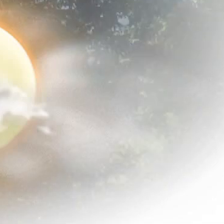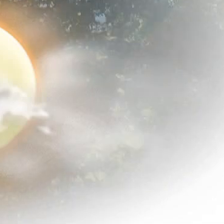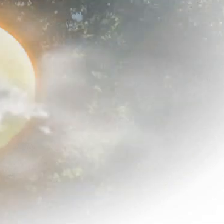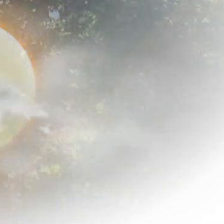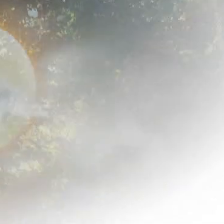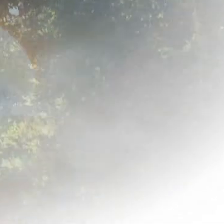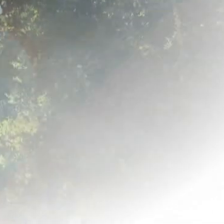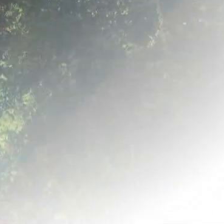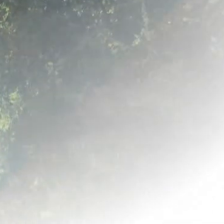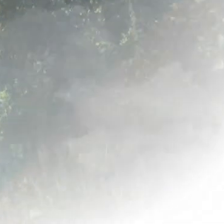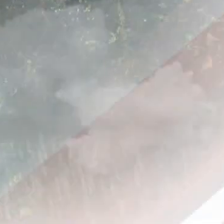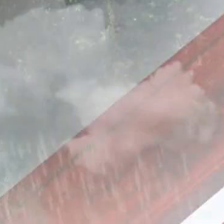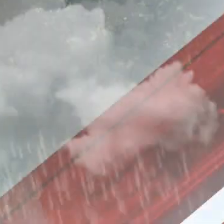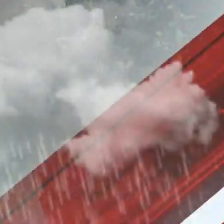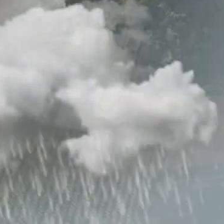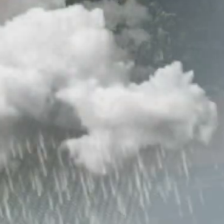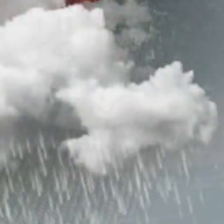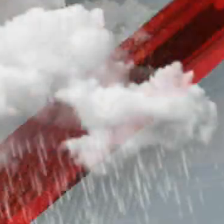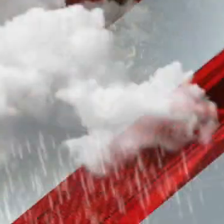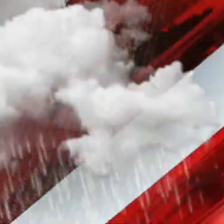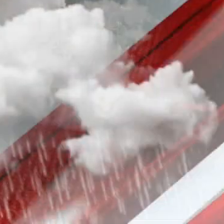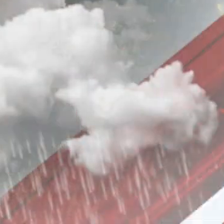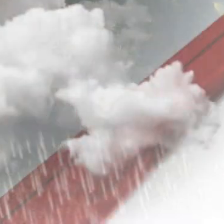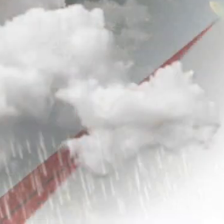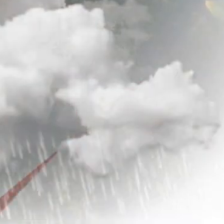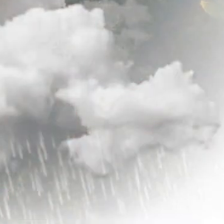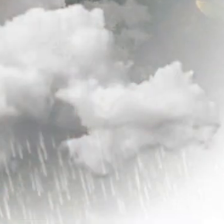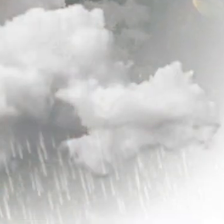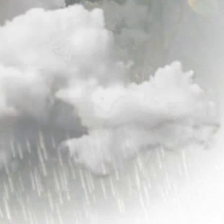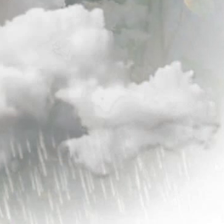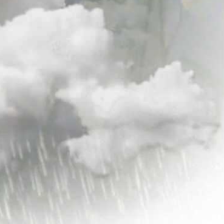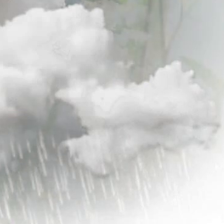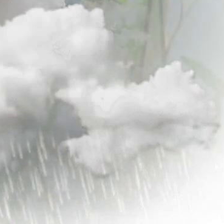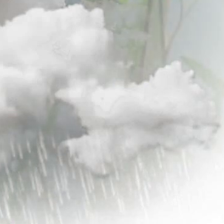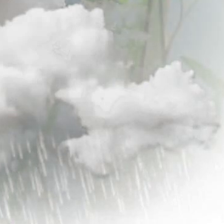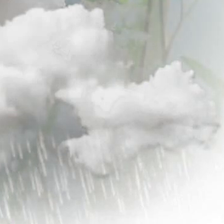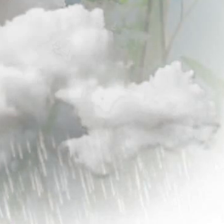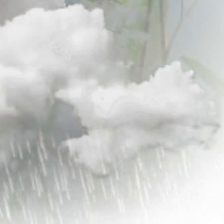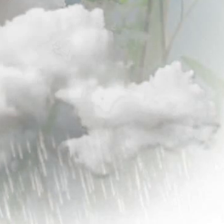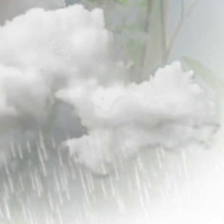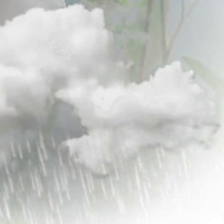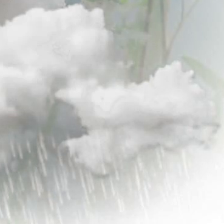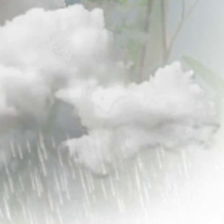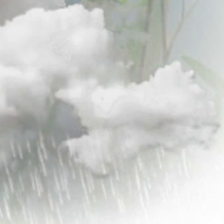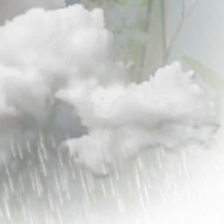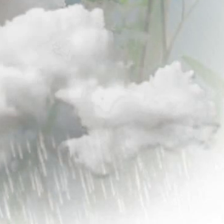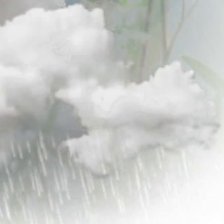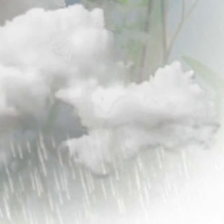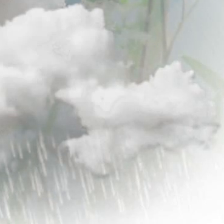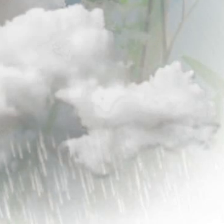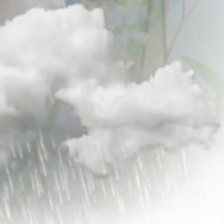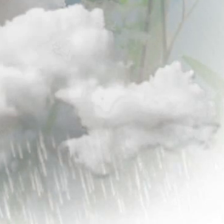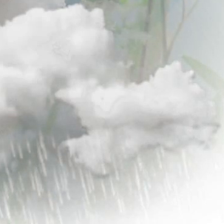паўднёва-заходні 4-9 метраў за секунду. У Воранаве і Смаргоне будзе каля 11 градусаў